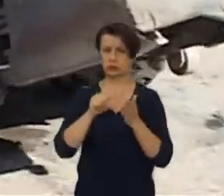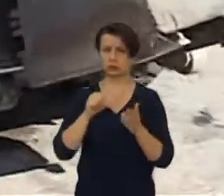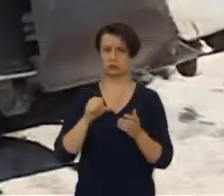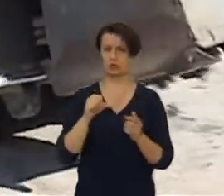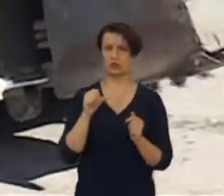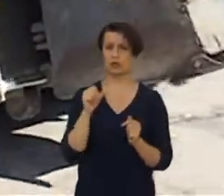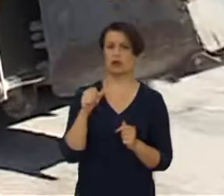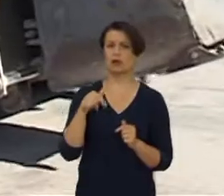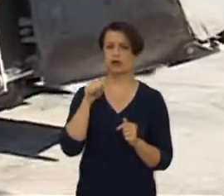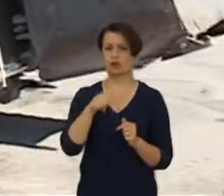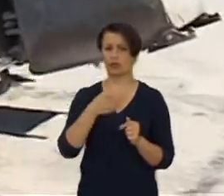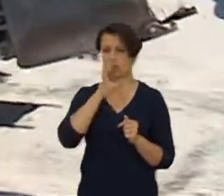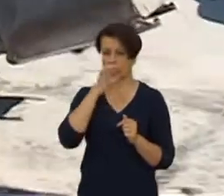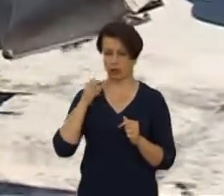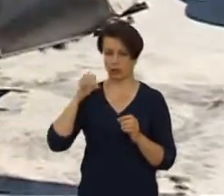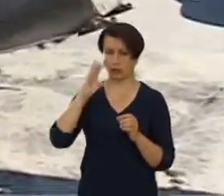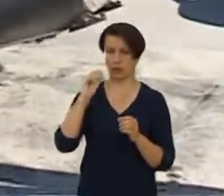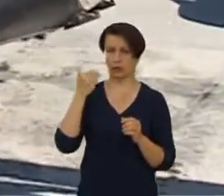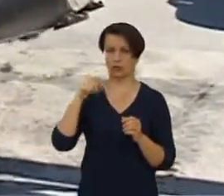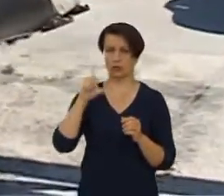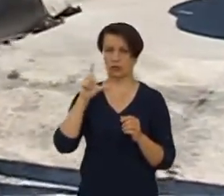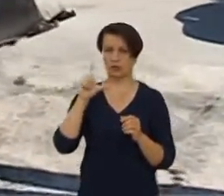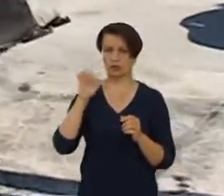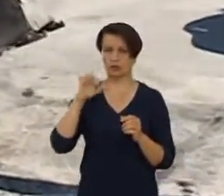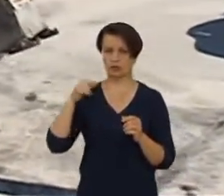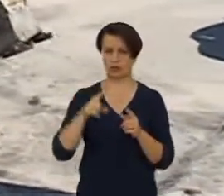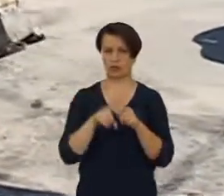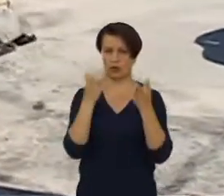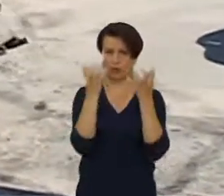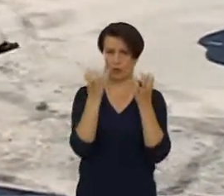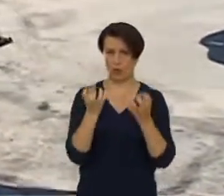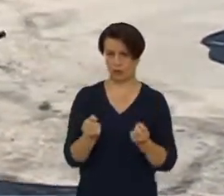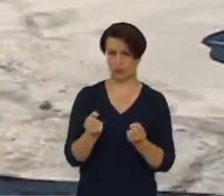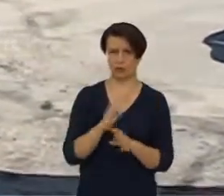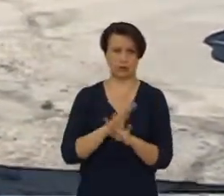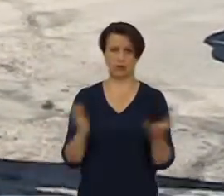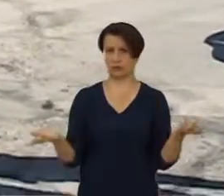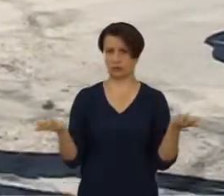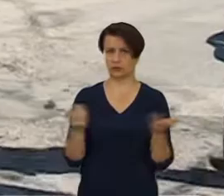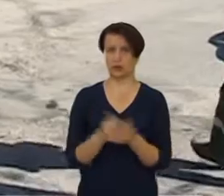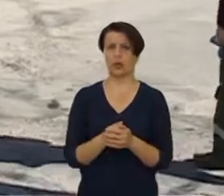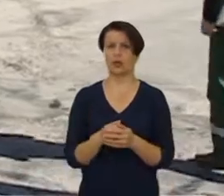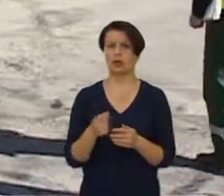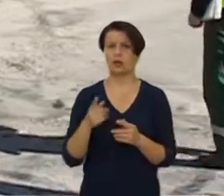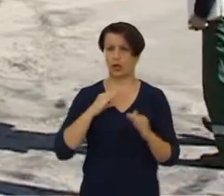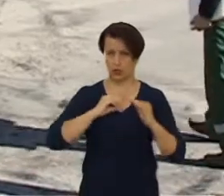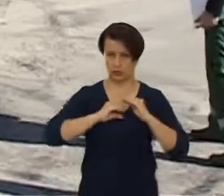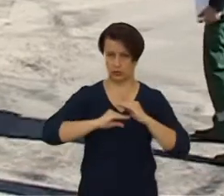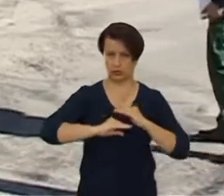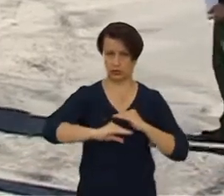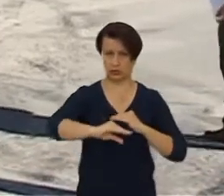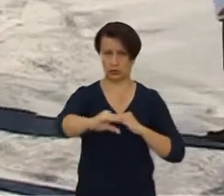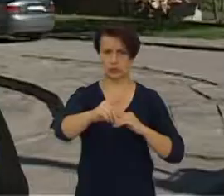160 laipsnių ir ta emulsija išpūsta, jinai tą vandenį, ten, kaip pasakyti, absorbuoja, da panašiai ir